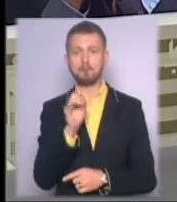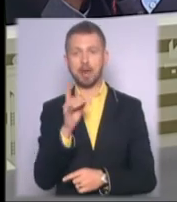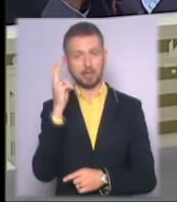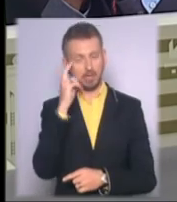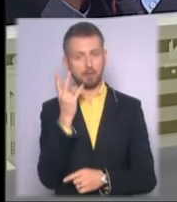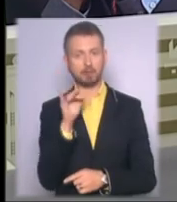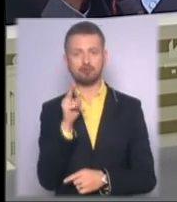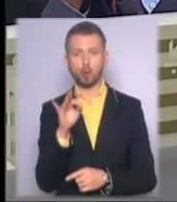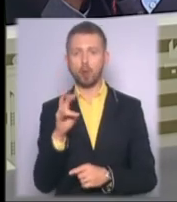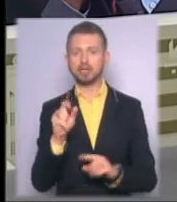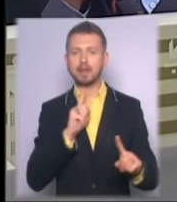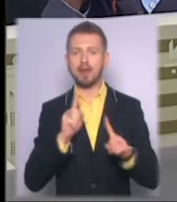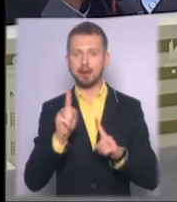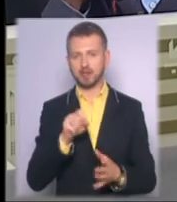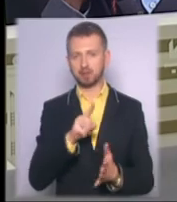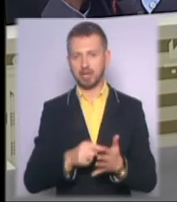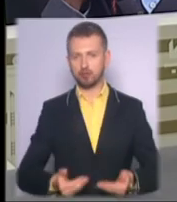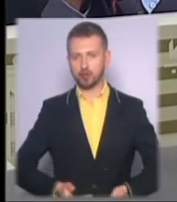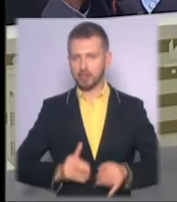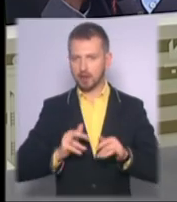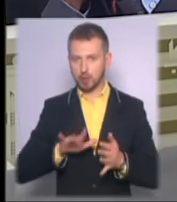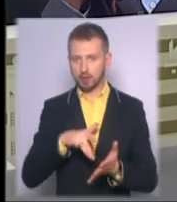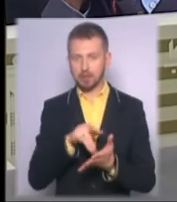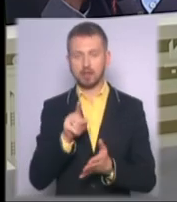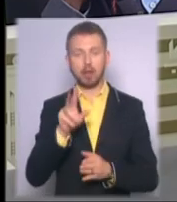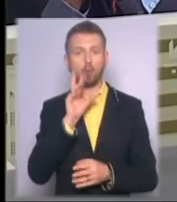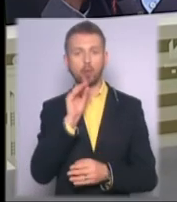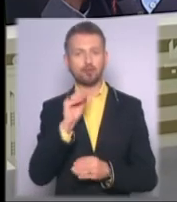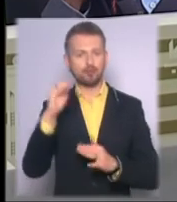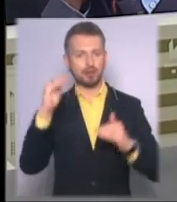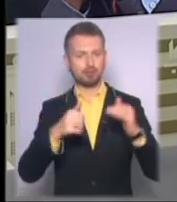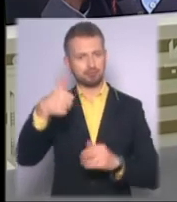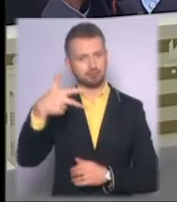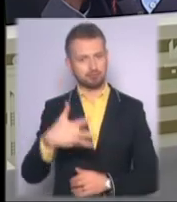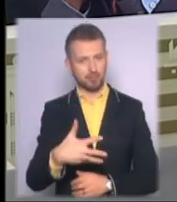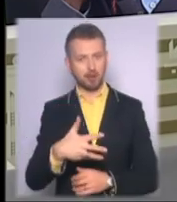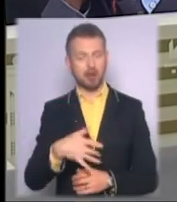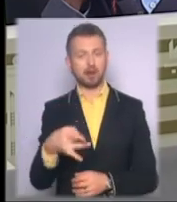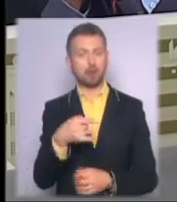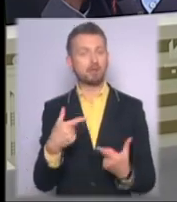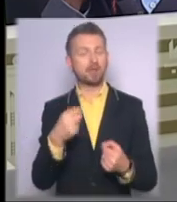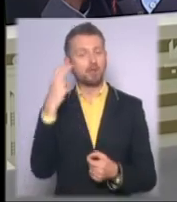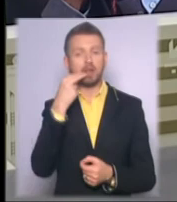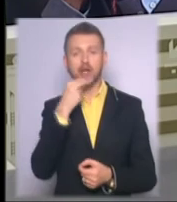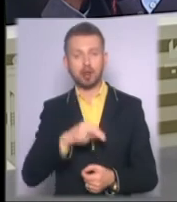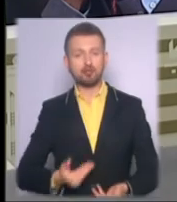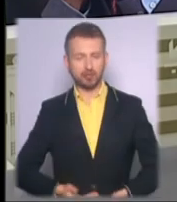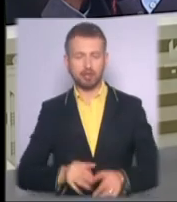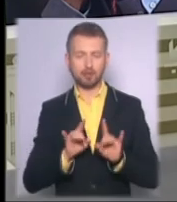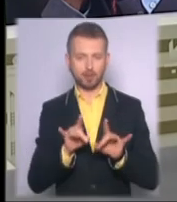питань життєдіяльності міста. Там же озвучили рейтинг районів. Де у Києві краще жити, розкаже Олександра